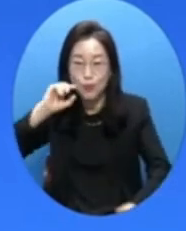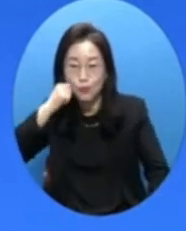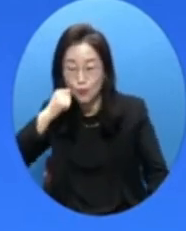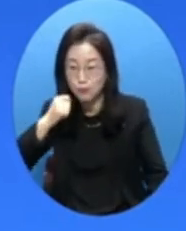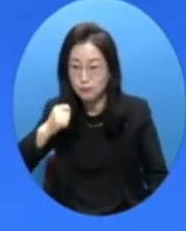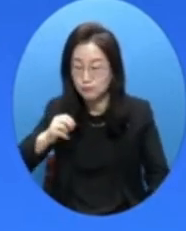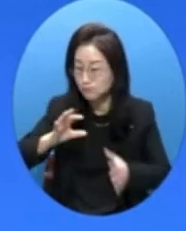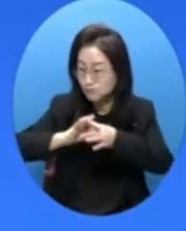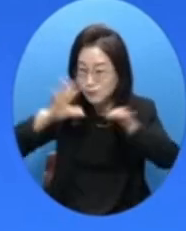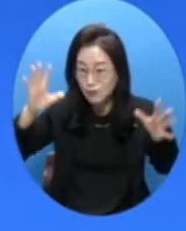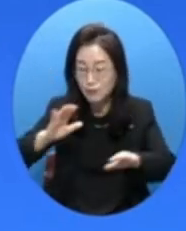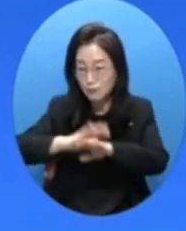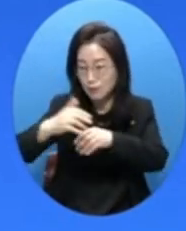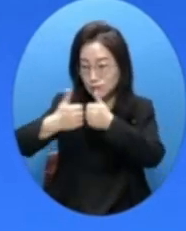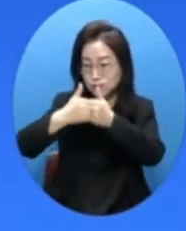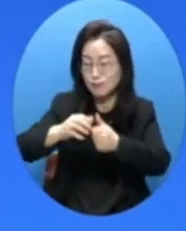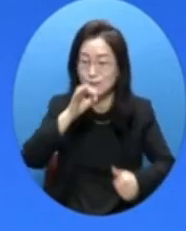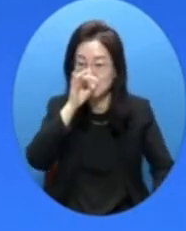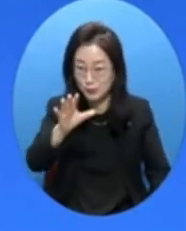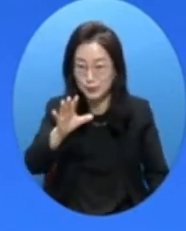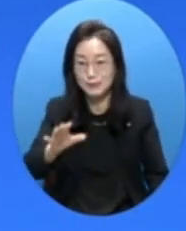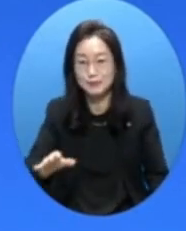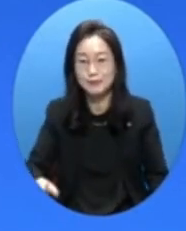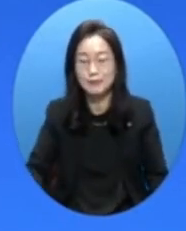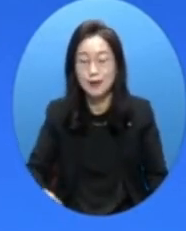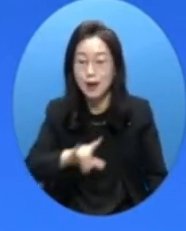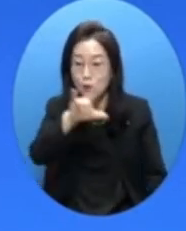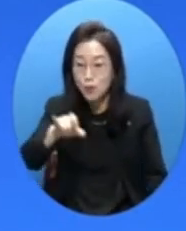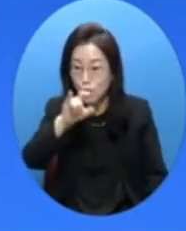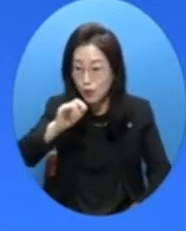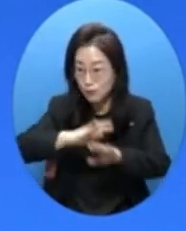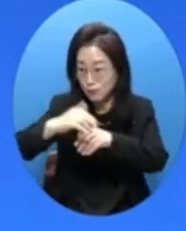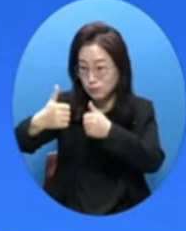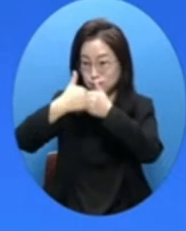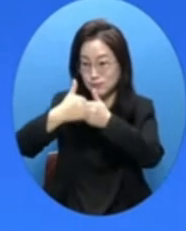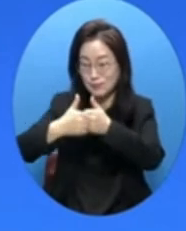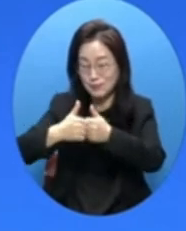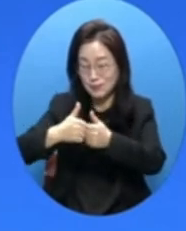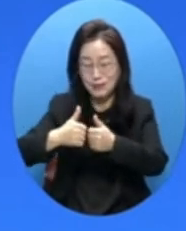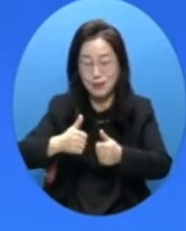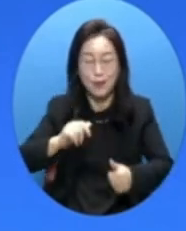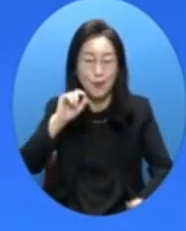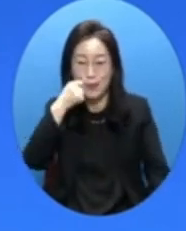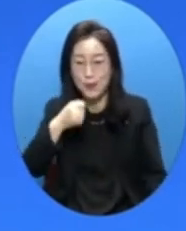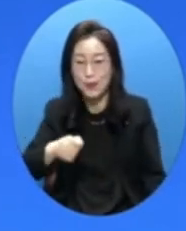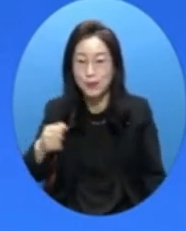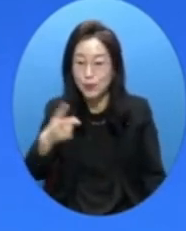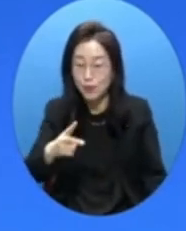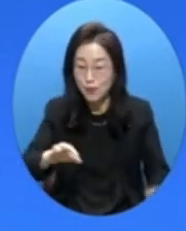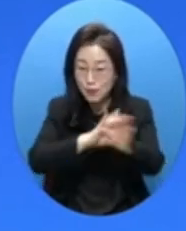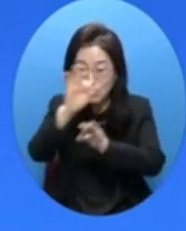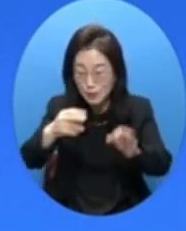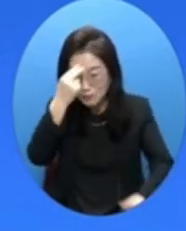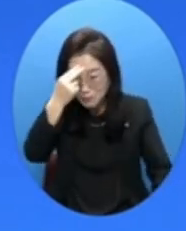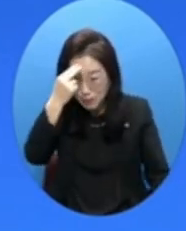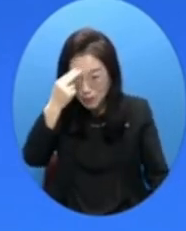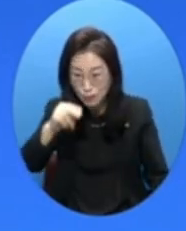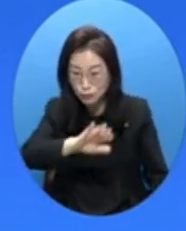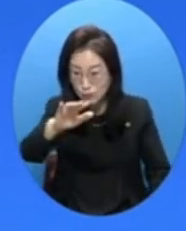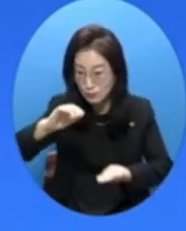우리를 대적할 수 없을 것입니다. 코로나도 우리를 대적할 수가 없습니다. 경제적인 어려움도 우리를 대적할 수가